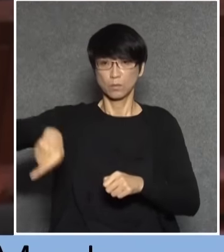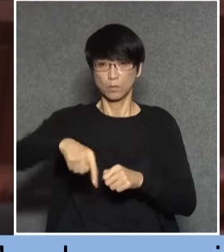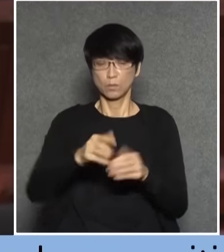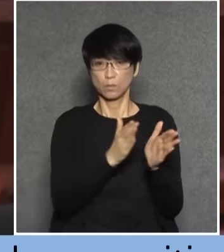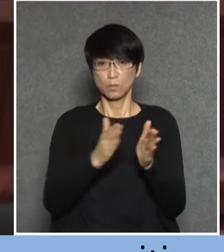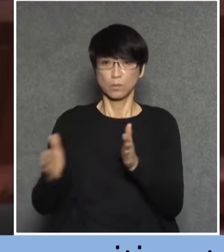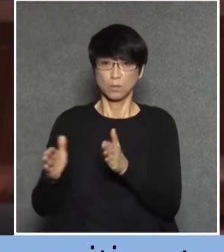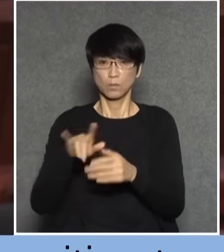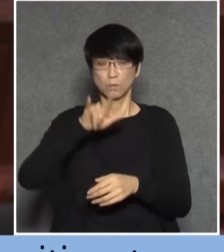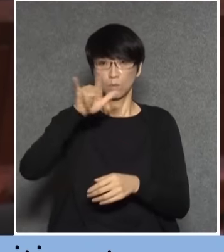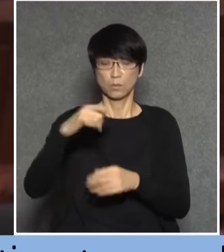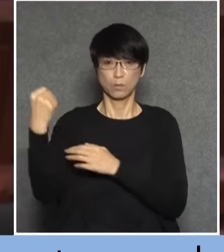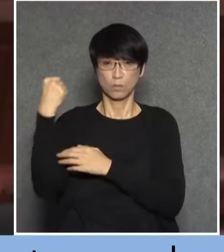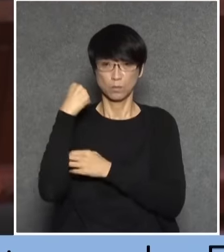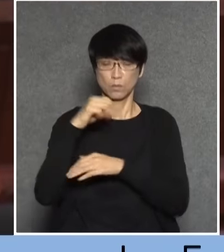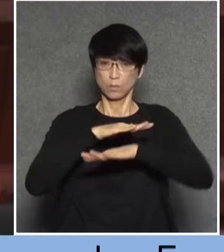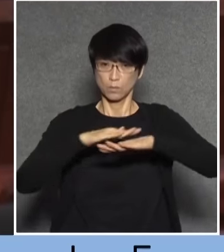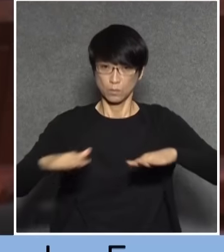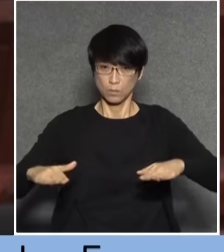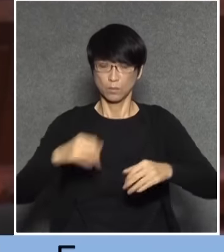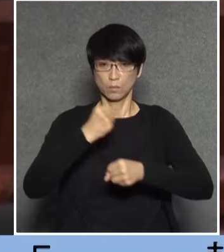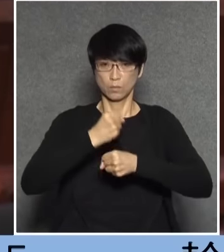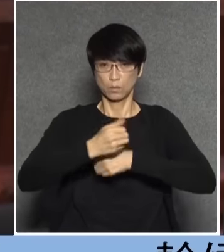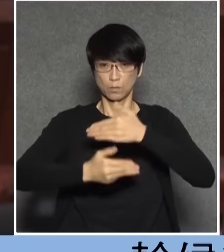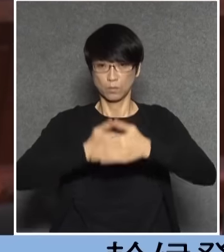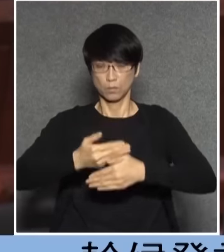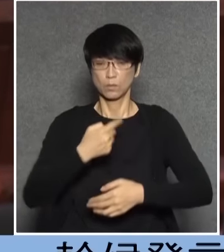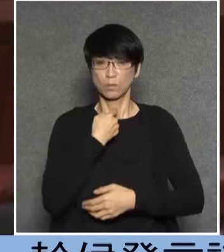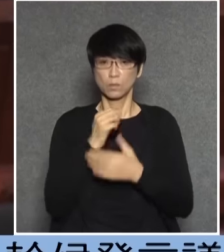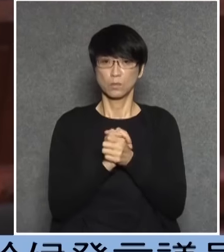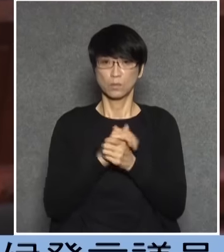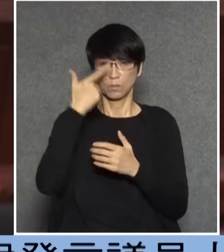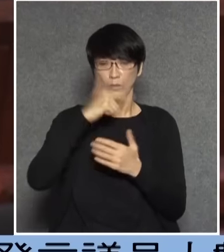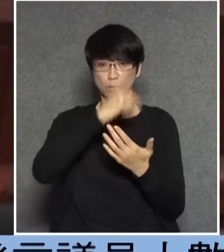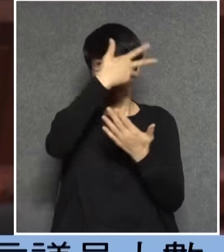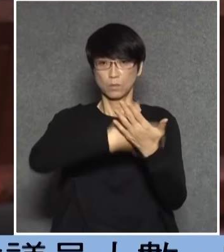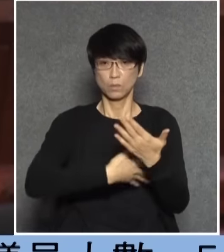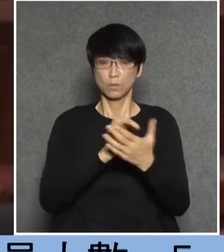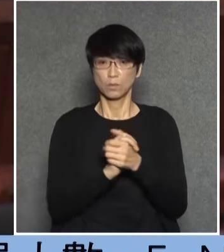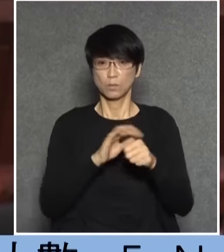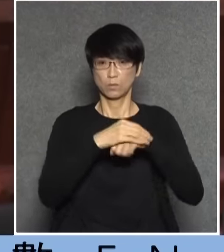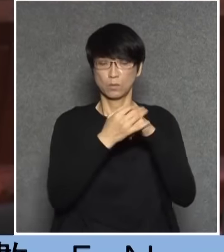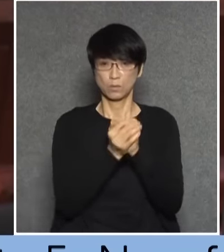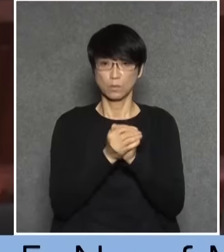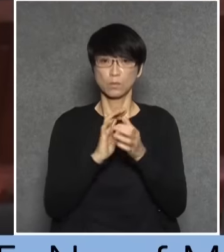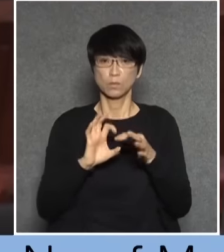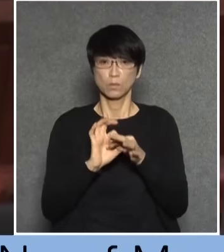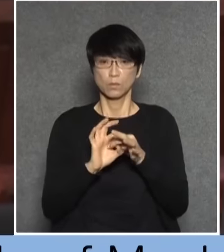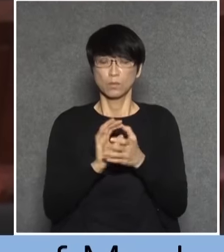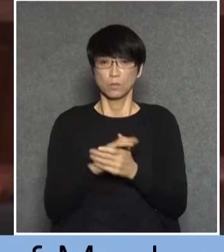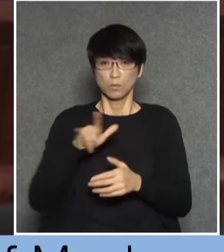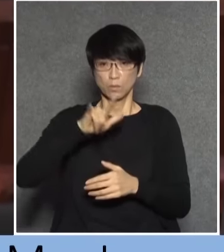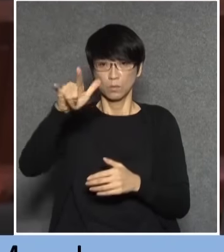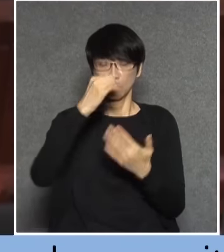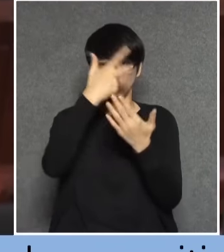力，確保安全有效。新空管系統是按照國際間就空管系統採用